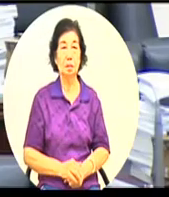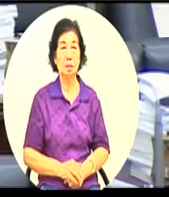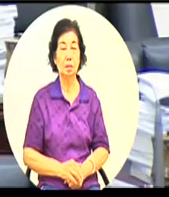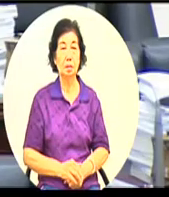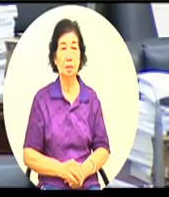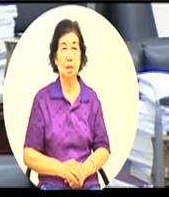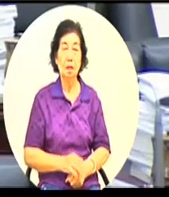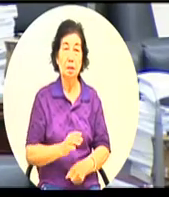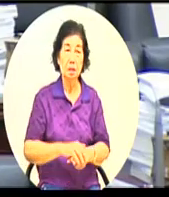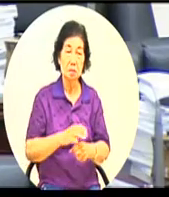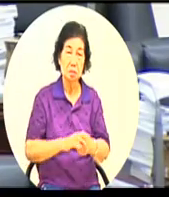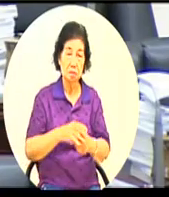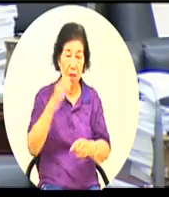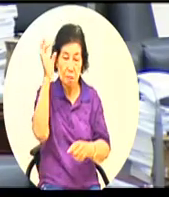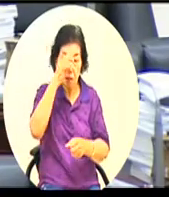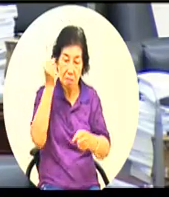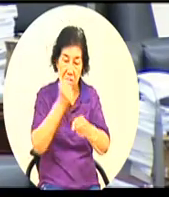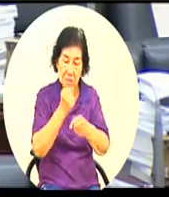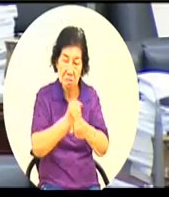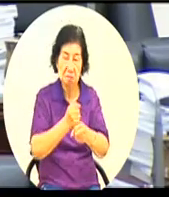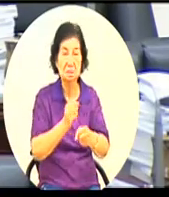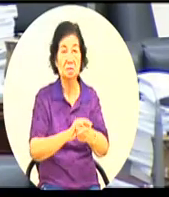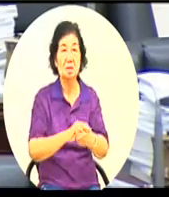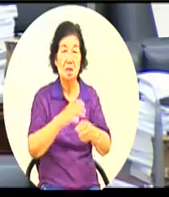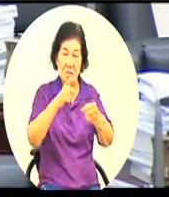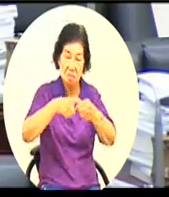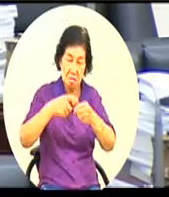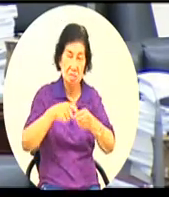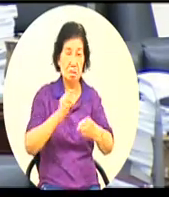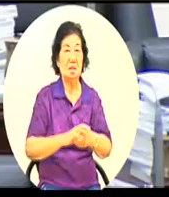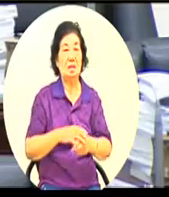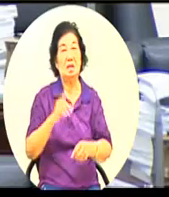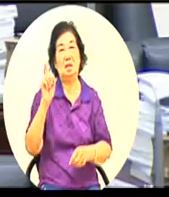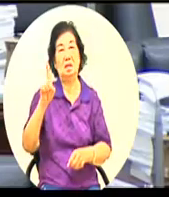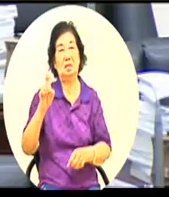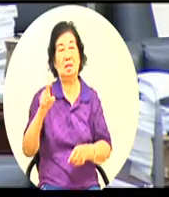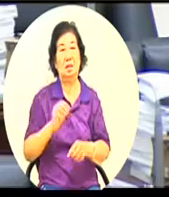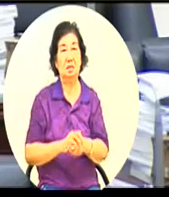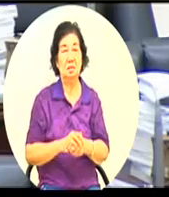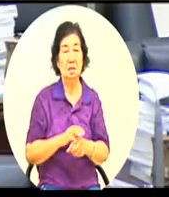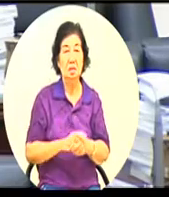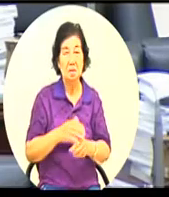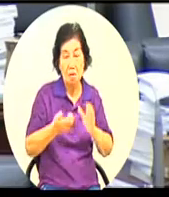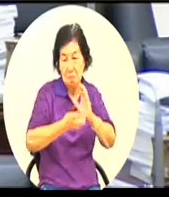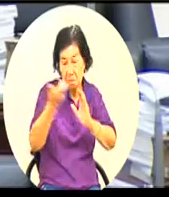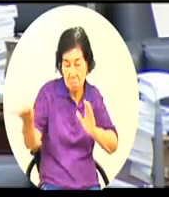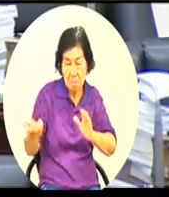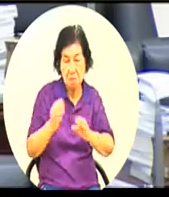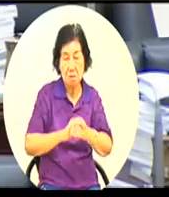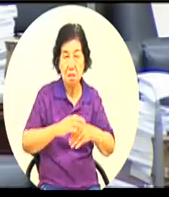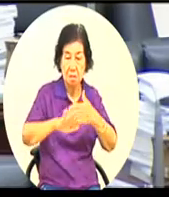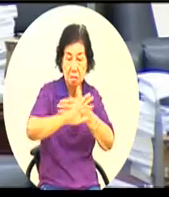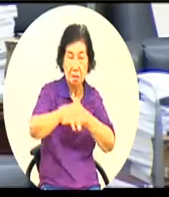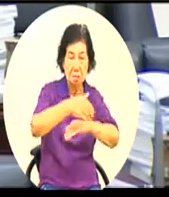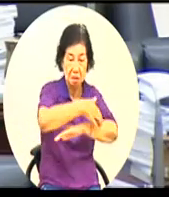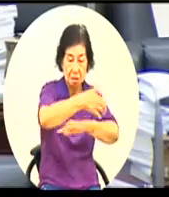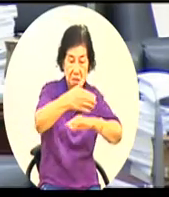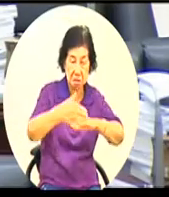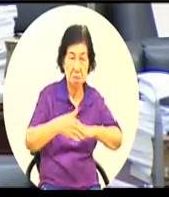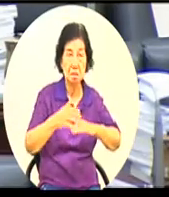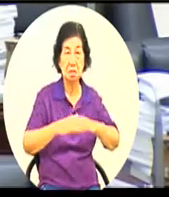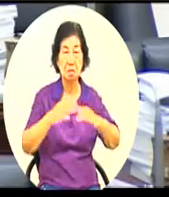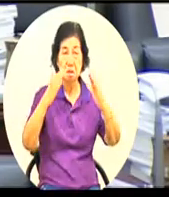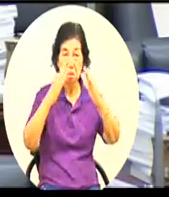无地通趁食，所以必须要去到他乡外市食头